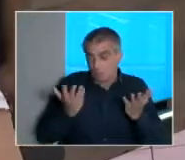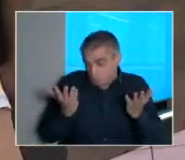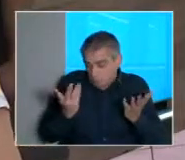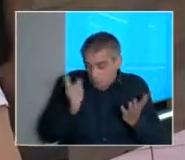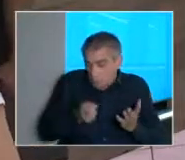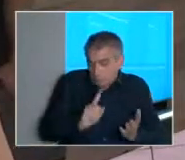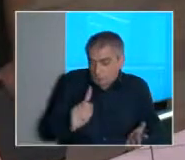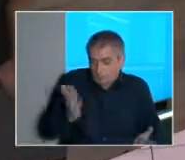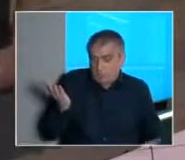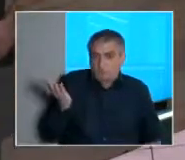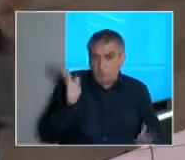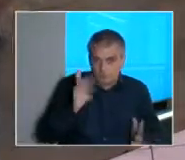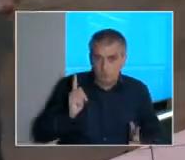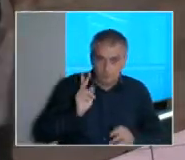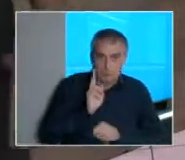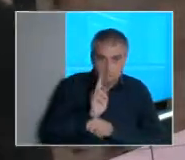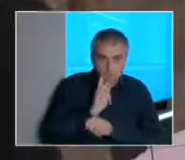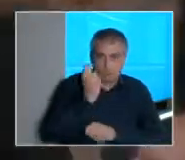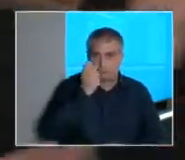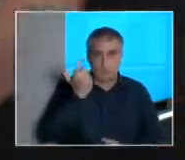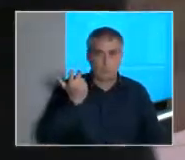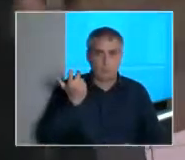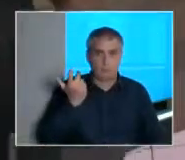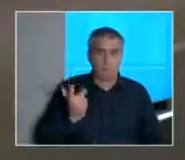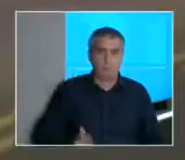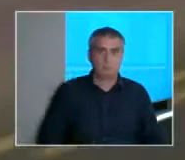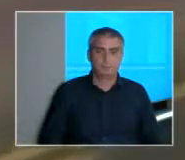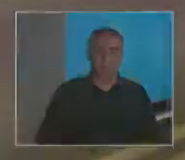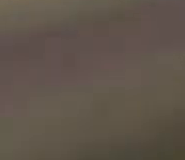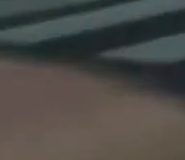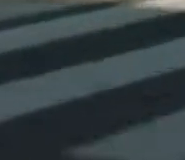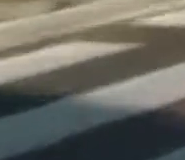לא צריך. אפשר לשמור גם על השבת אם אין צורך.